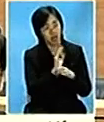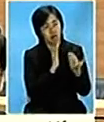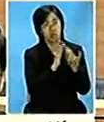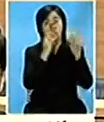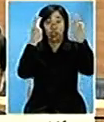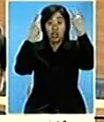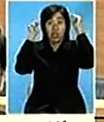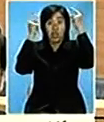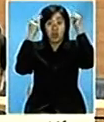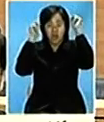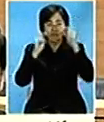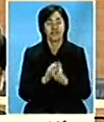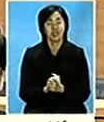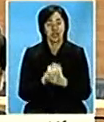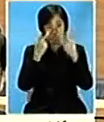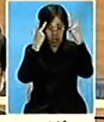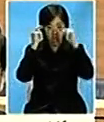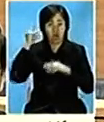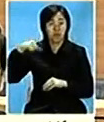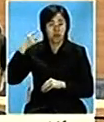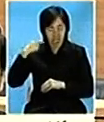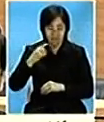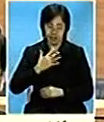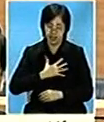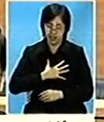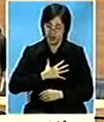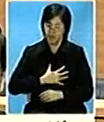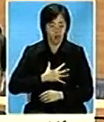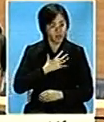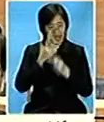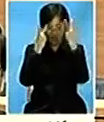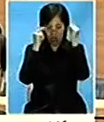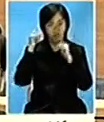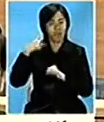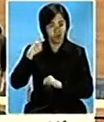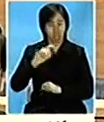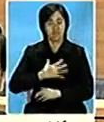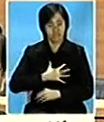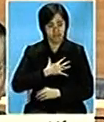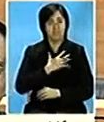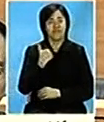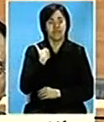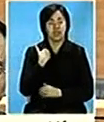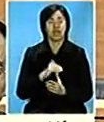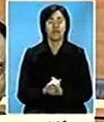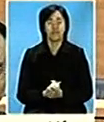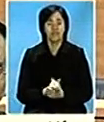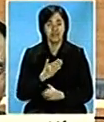ายกรัฐมนตรีนะคะซึ่งเป็นสตรีและดิฉันก็ภูมิใจว่าเธอเป็นสตรีก็ว่าดิฉันเองคิดว่าท่านก็คง